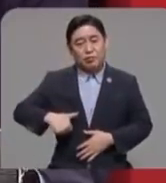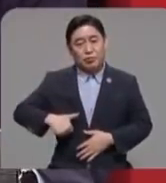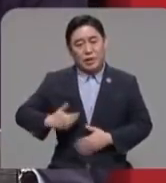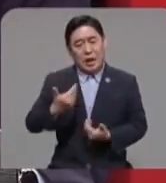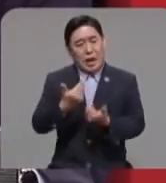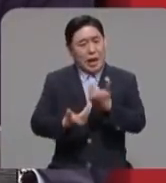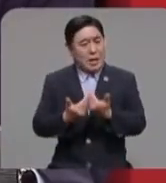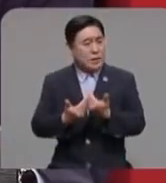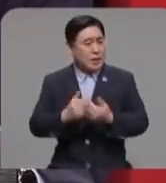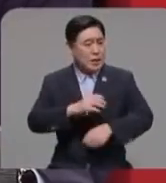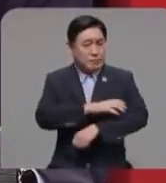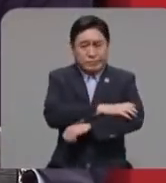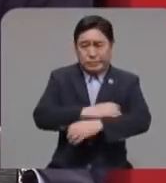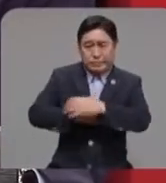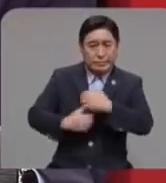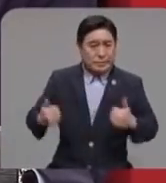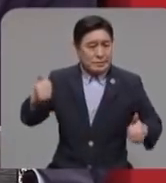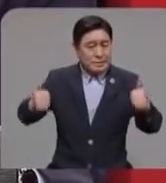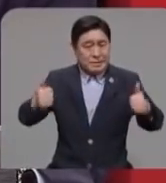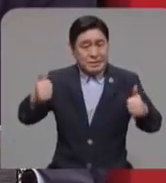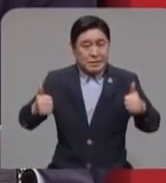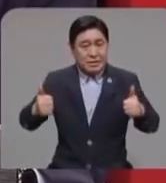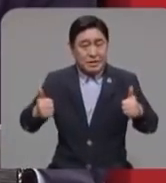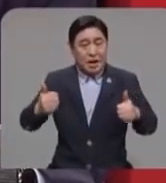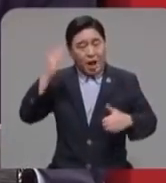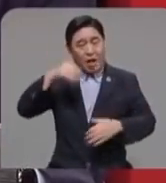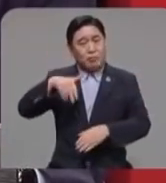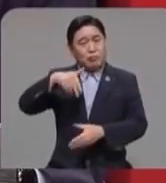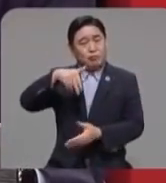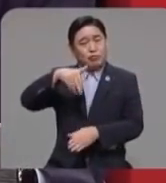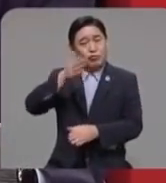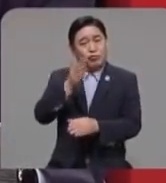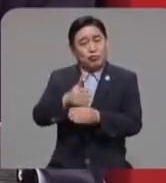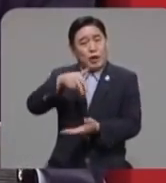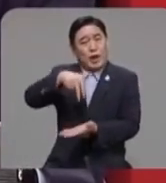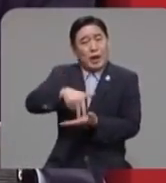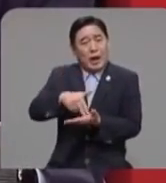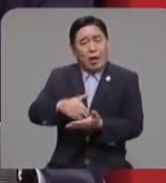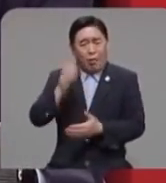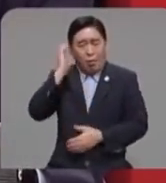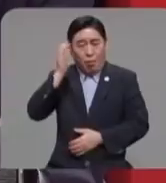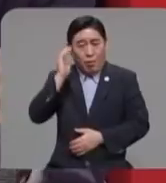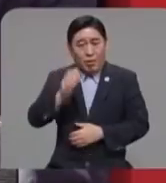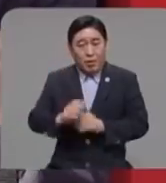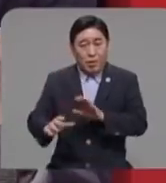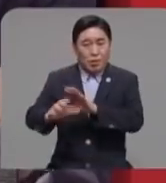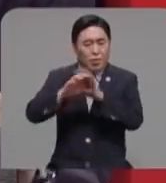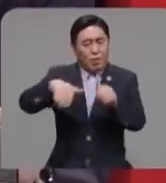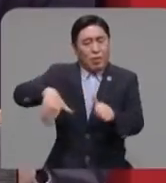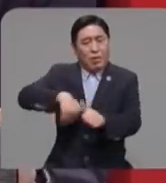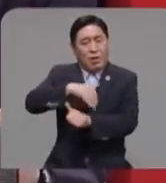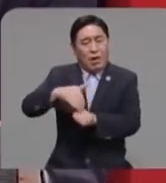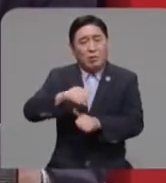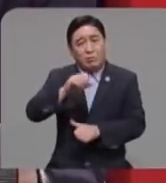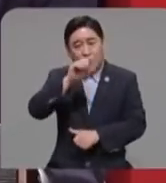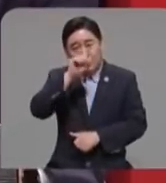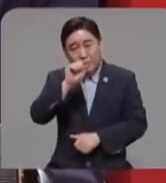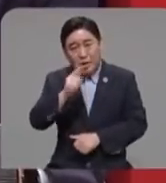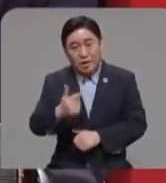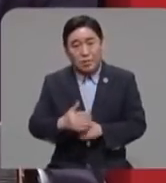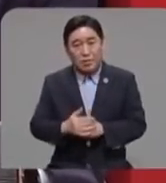우리가 어디를 처신할 것이냐. 예. 원자재난 있고 코로나 위기 내외 환경이 굉장히 악화됐지